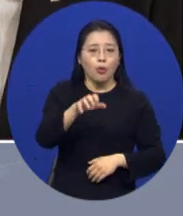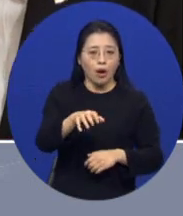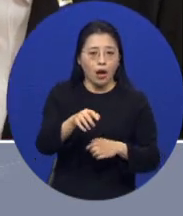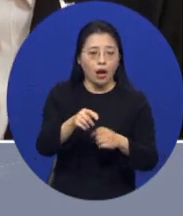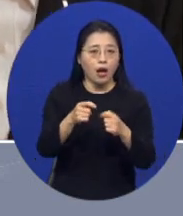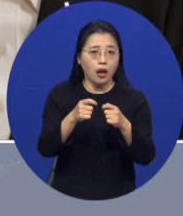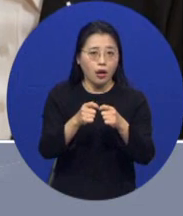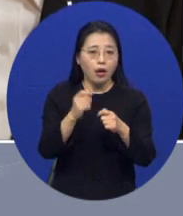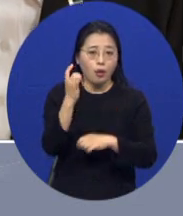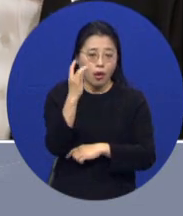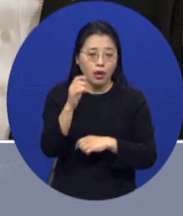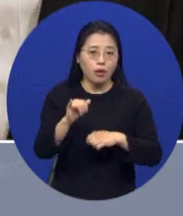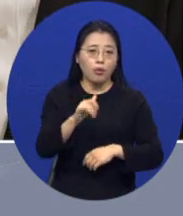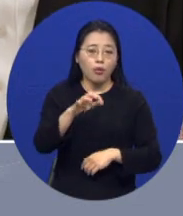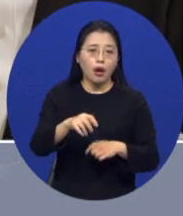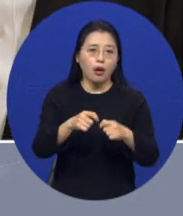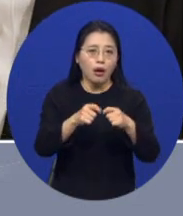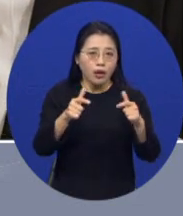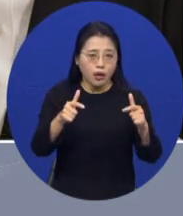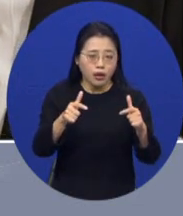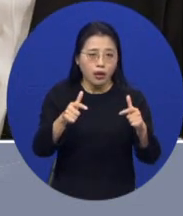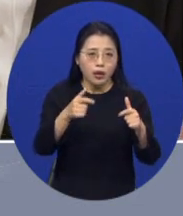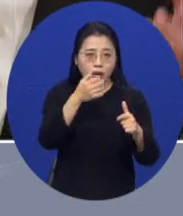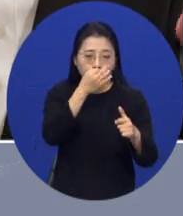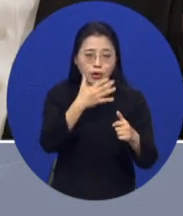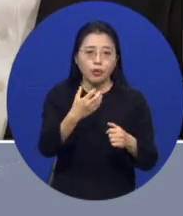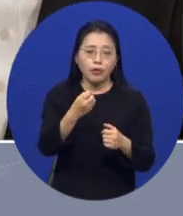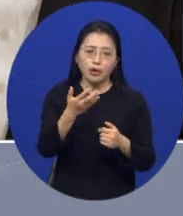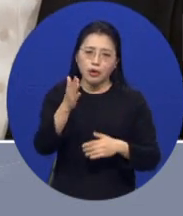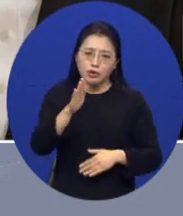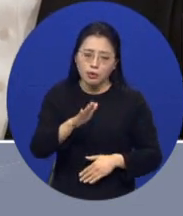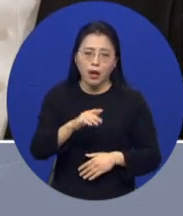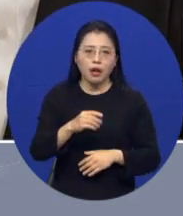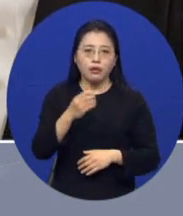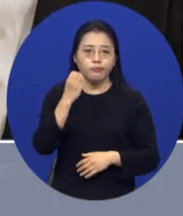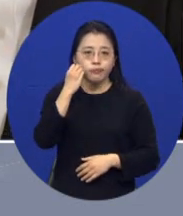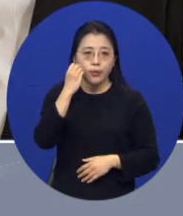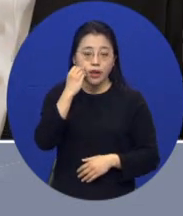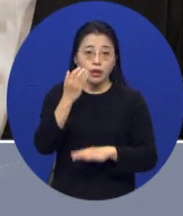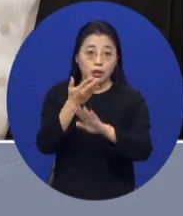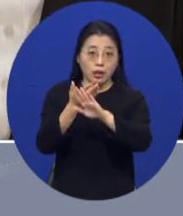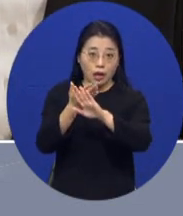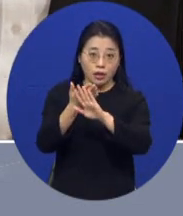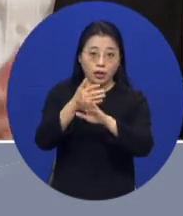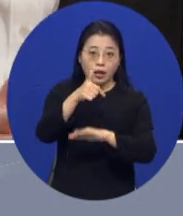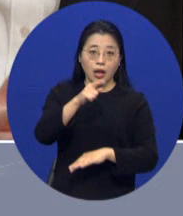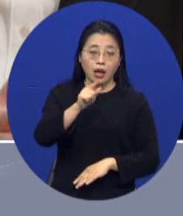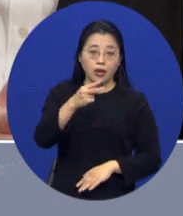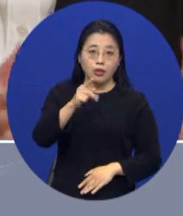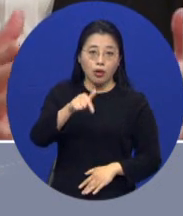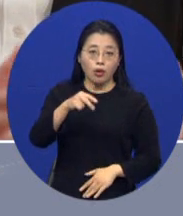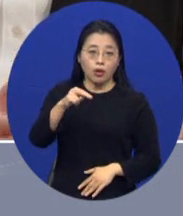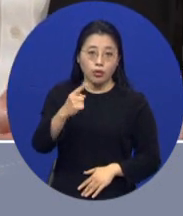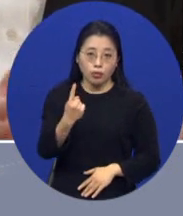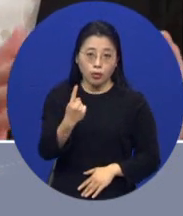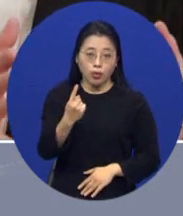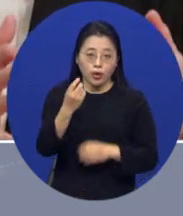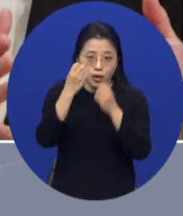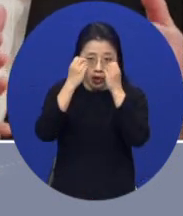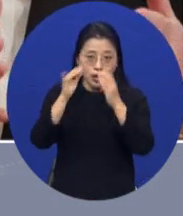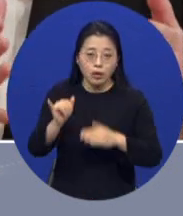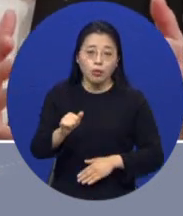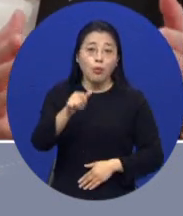어렵다는 이야기를 하고 있지만 이것은 이중잣대거든요 가덕도 신공항 같은 경우에는 오해리 안에서도